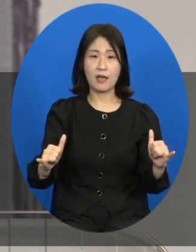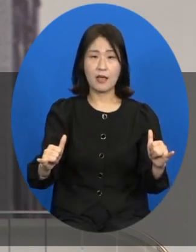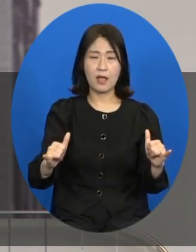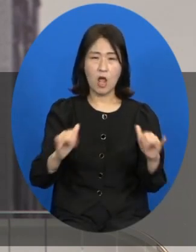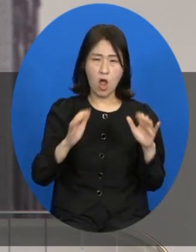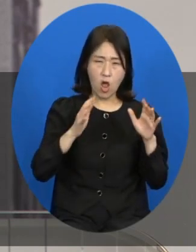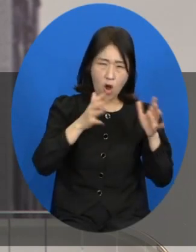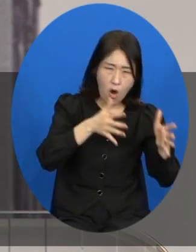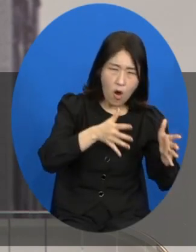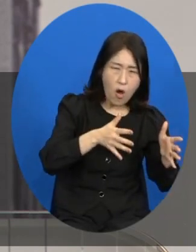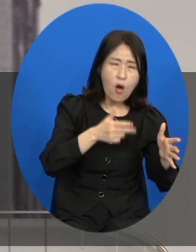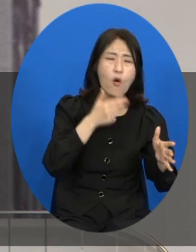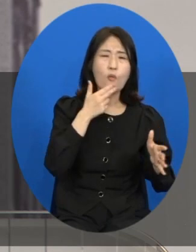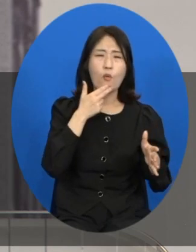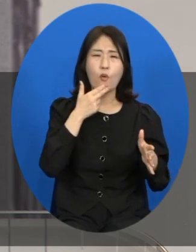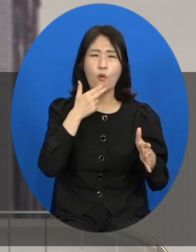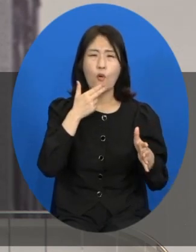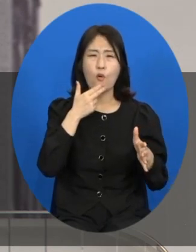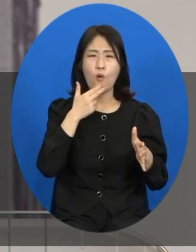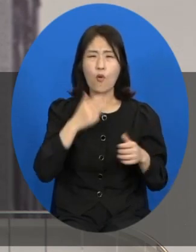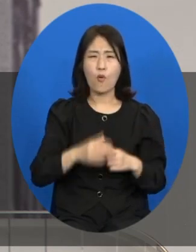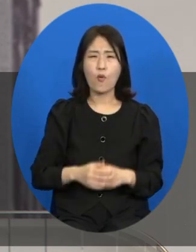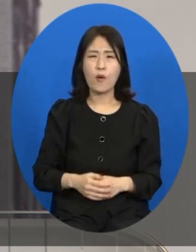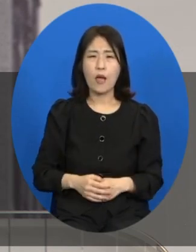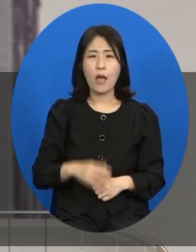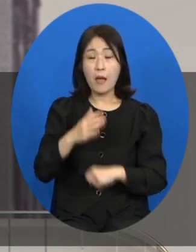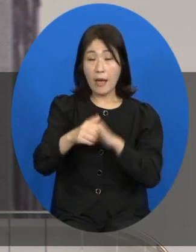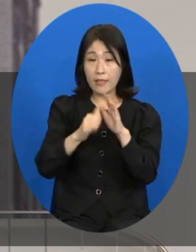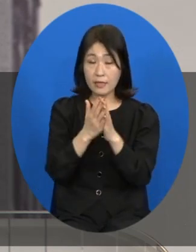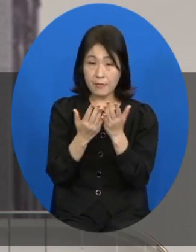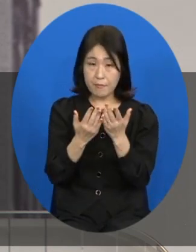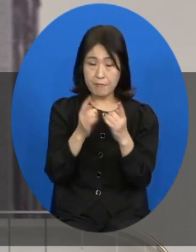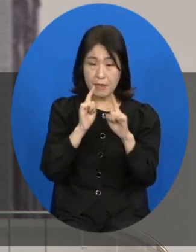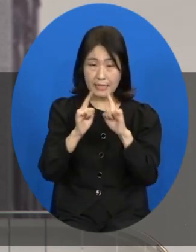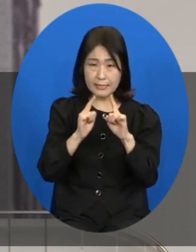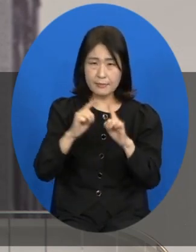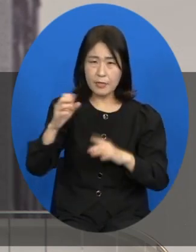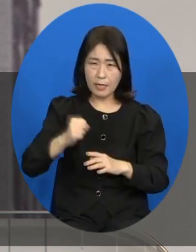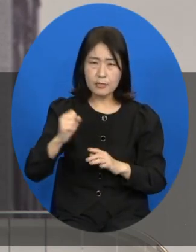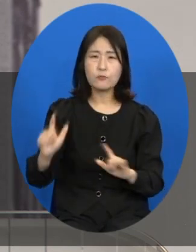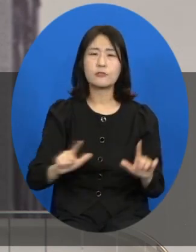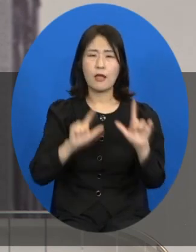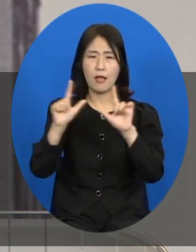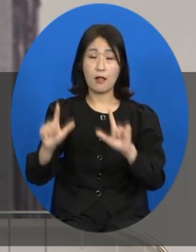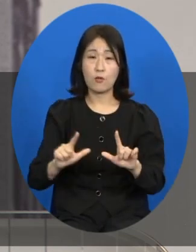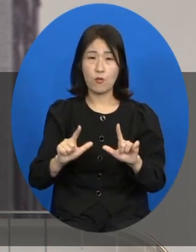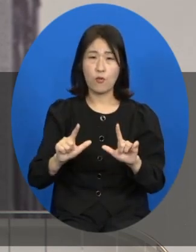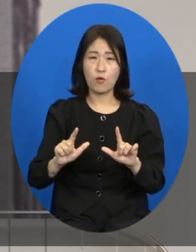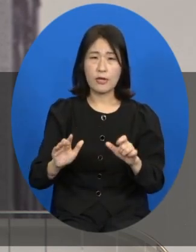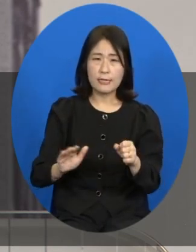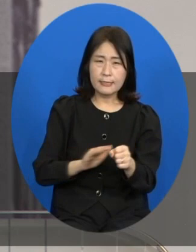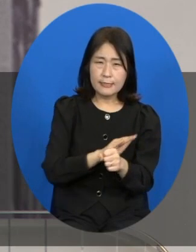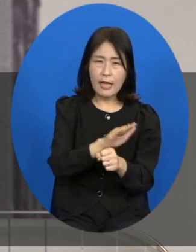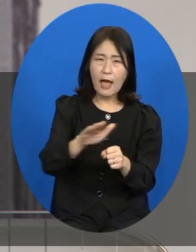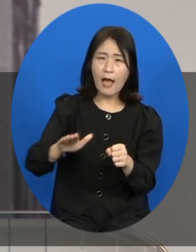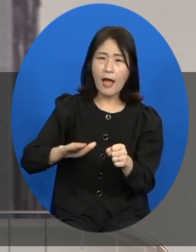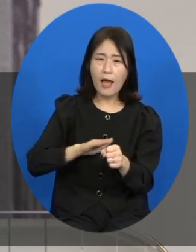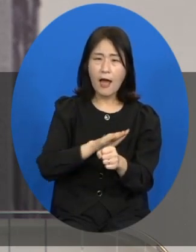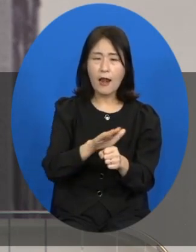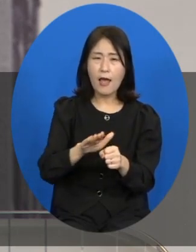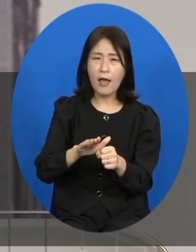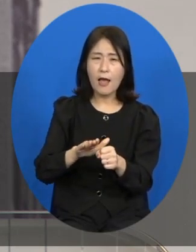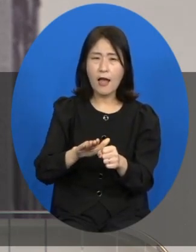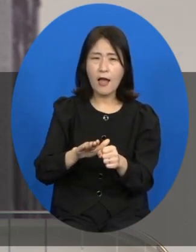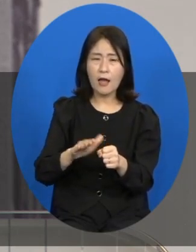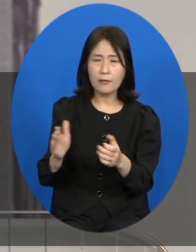아니하고 불법이 하지면 늘 말씀대로 살아가려 하고 또한 사랑에 식어 지지만 그것을 부인하고